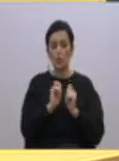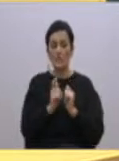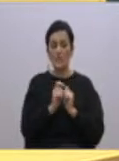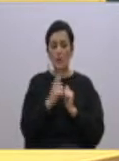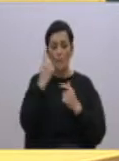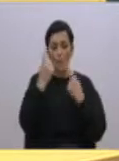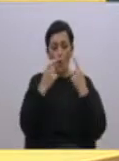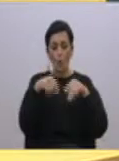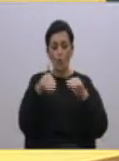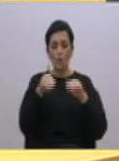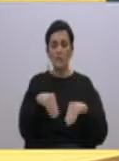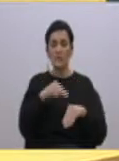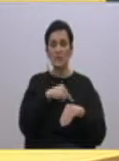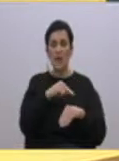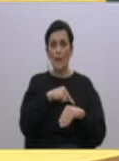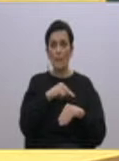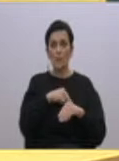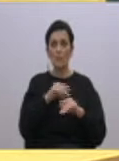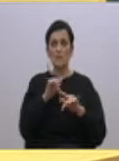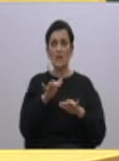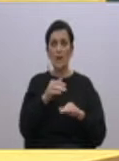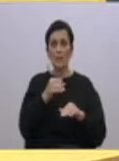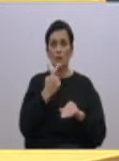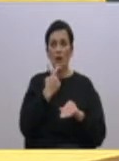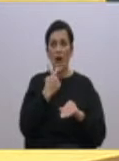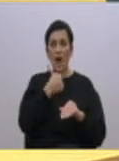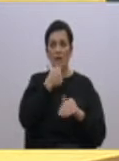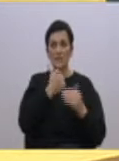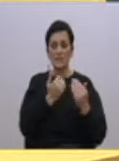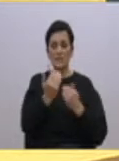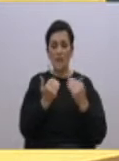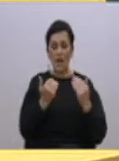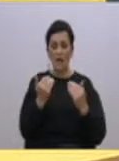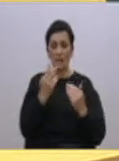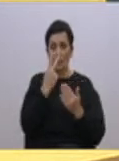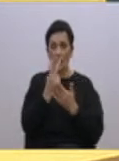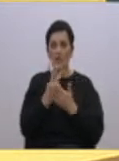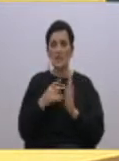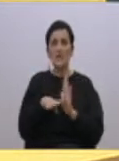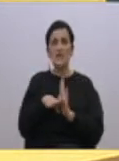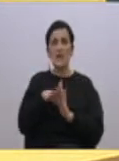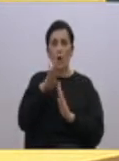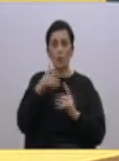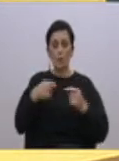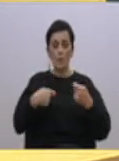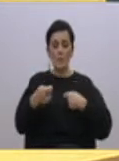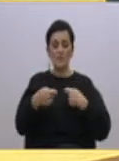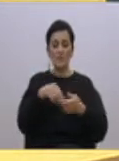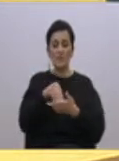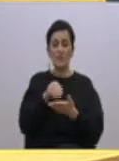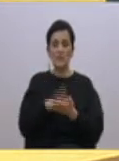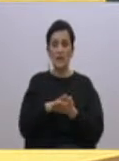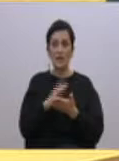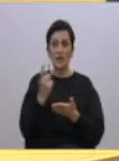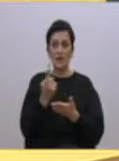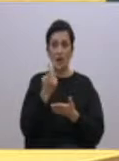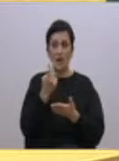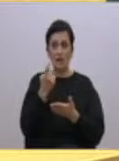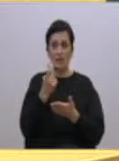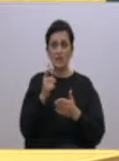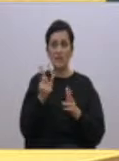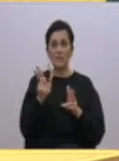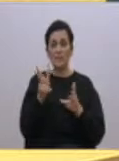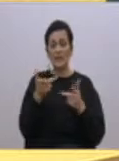დამუშავდა საწარმო თასაკის მიხედვით, კიდევ უფრო გაუმჯობესდა ბიზნეს რეგისტრის ხარისხი,